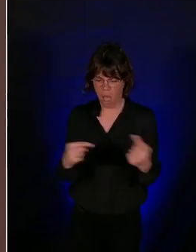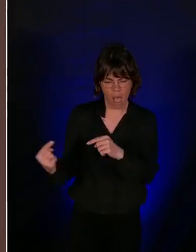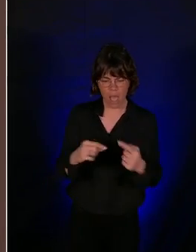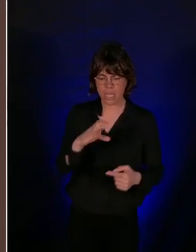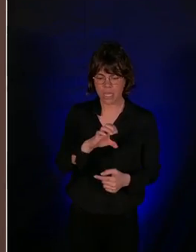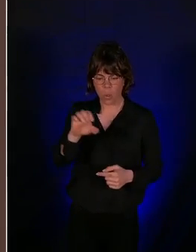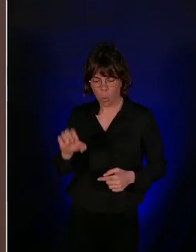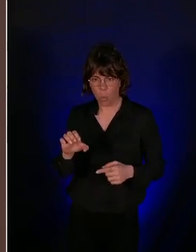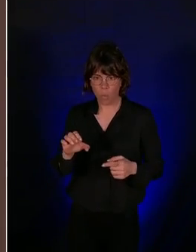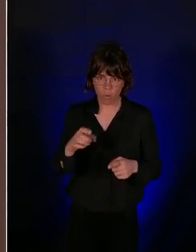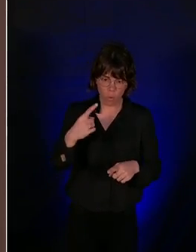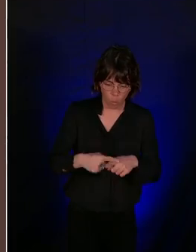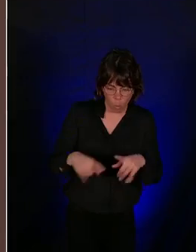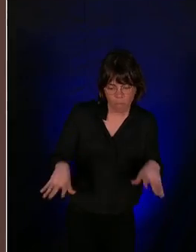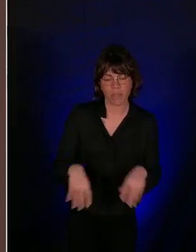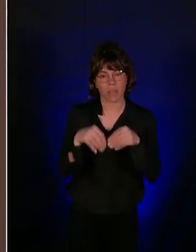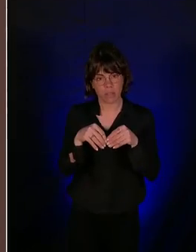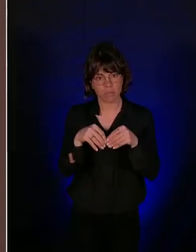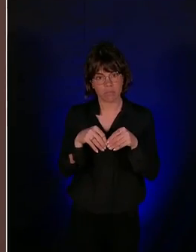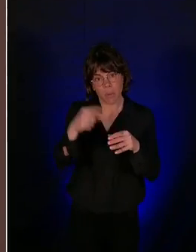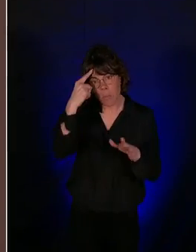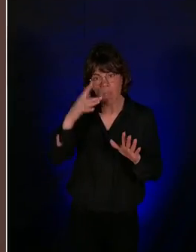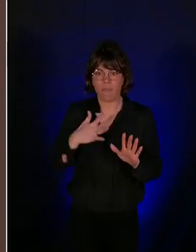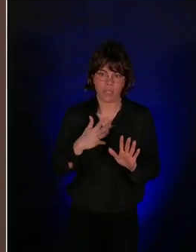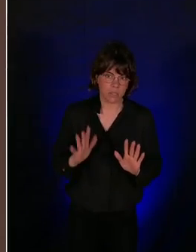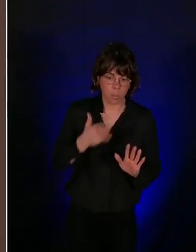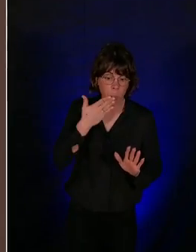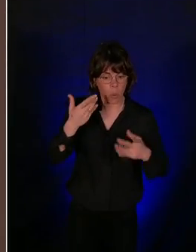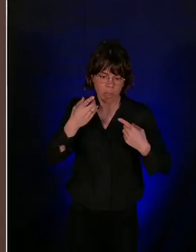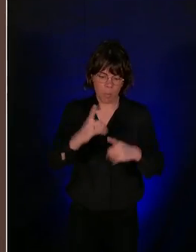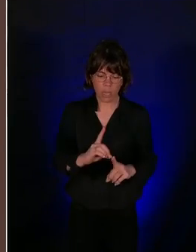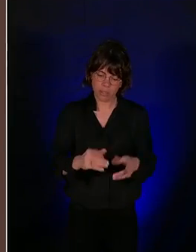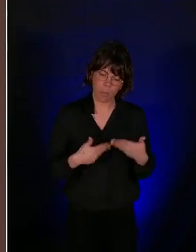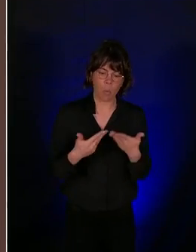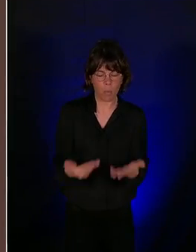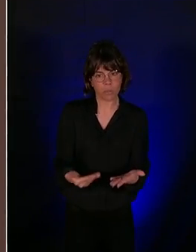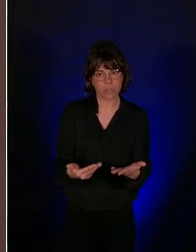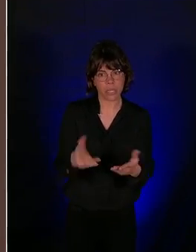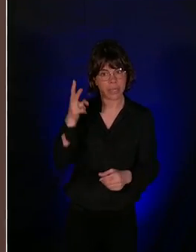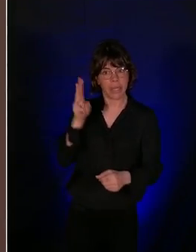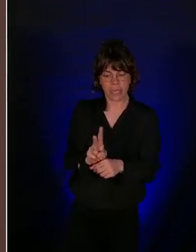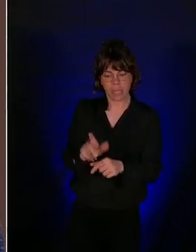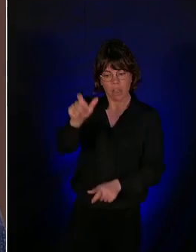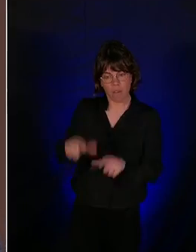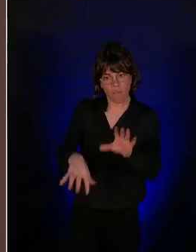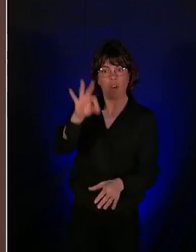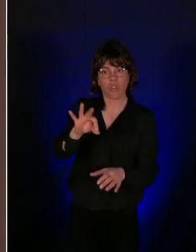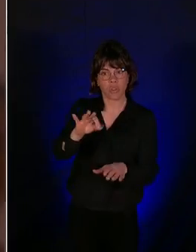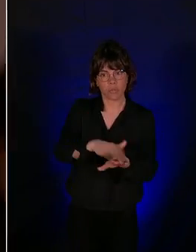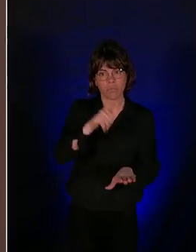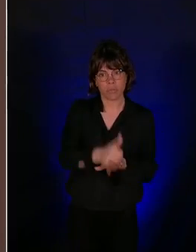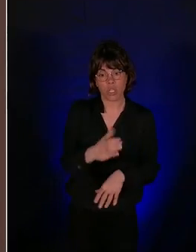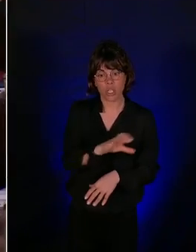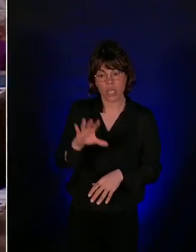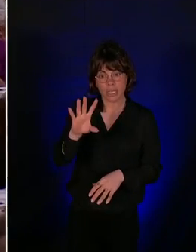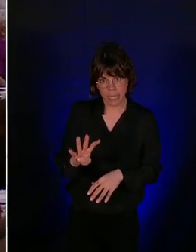ce confédérale je pense qu'il aurait été plus démocratique de proposer aux délégués de voter la liste des 105